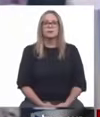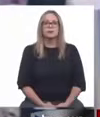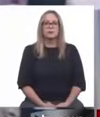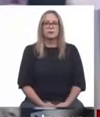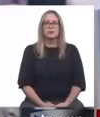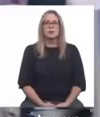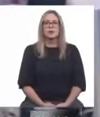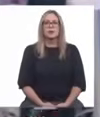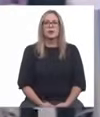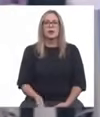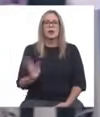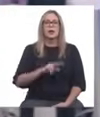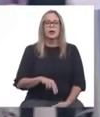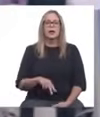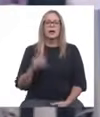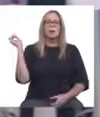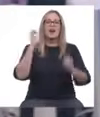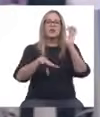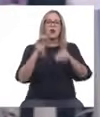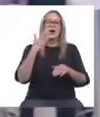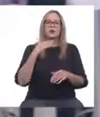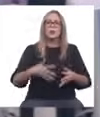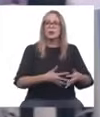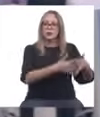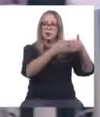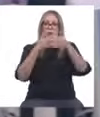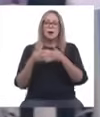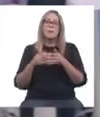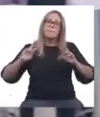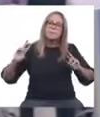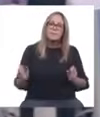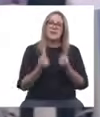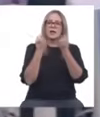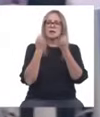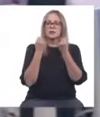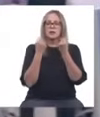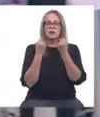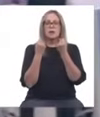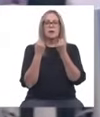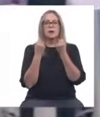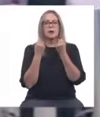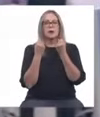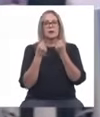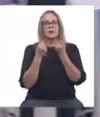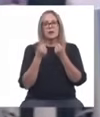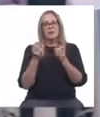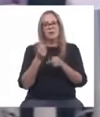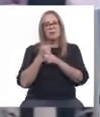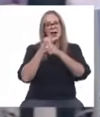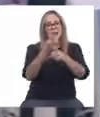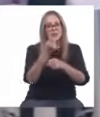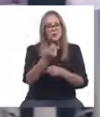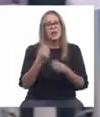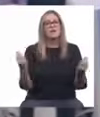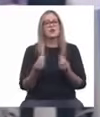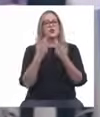גם הפילנטרופים היהודים בארצות הברית מתגייסים למערכה בחמאס, ממענק כספי למשפחות השכולות ועד ציוד הגנה מהשורה הראשונה